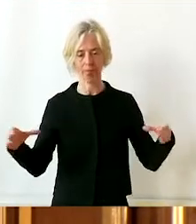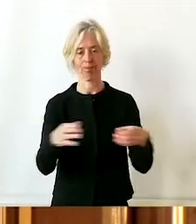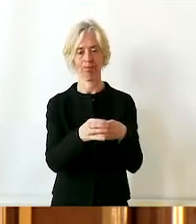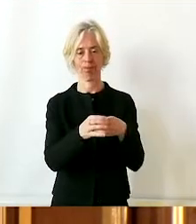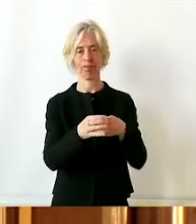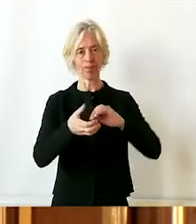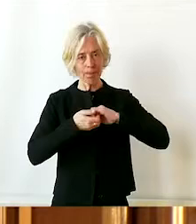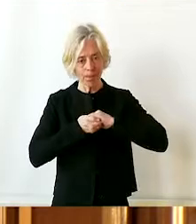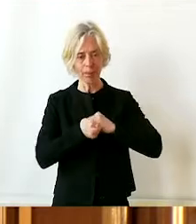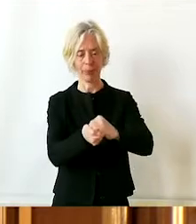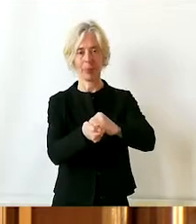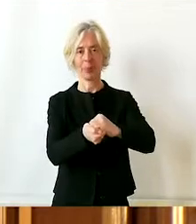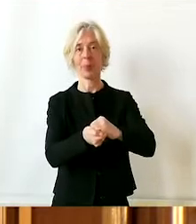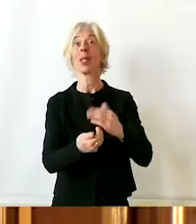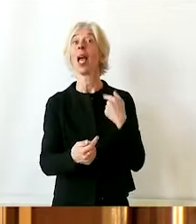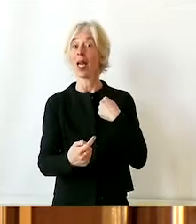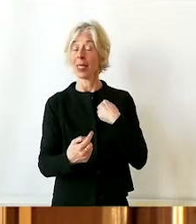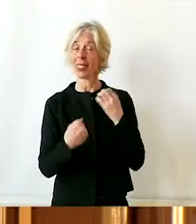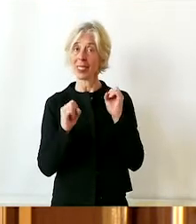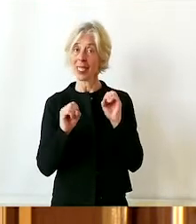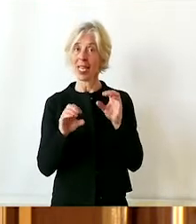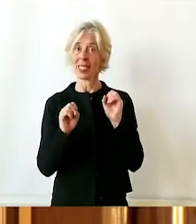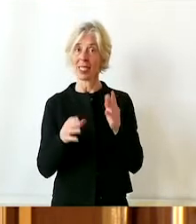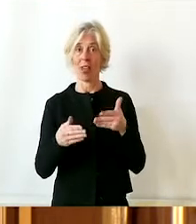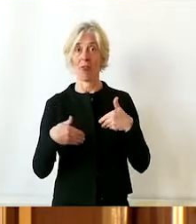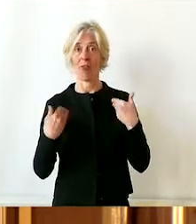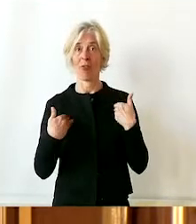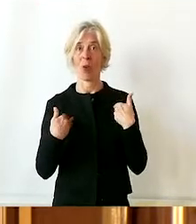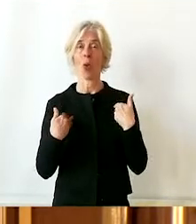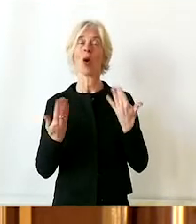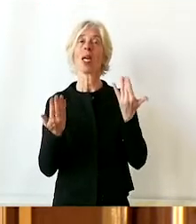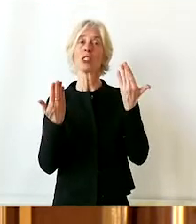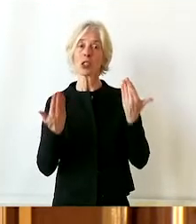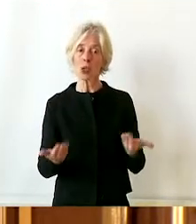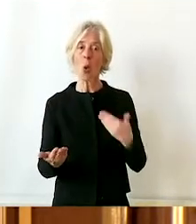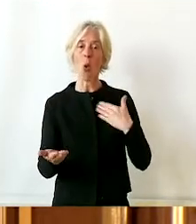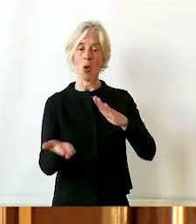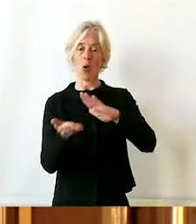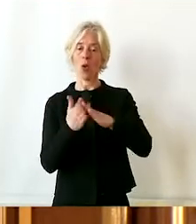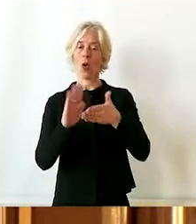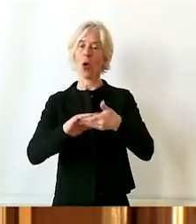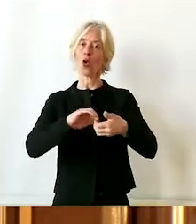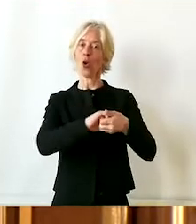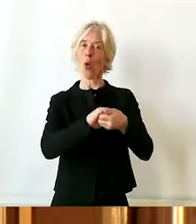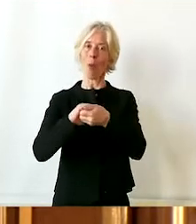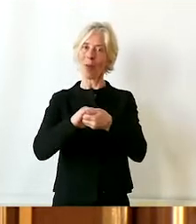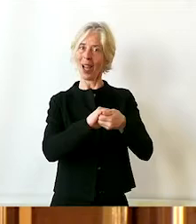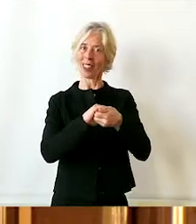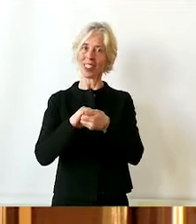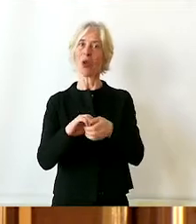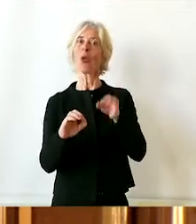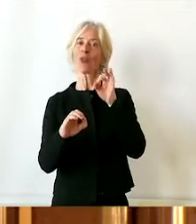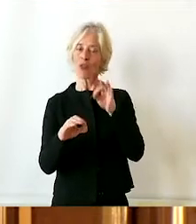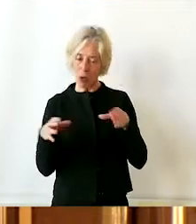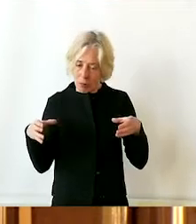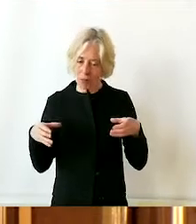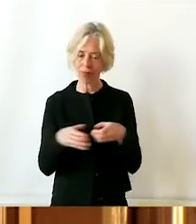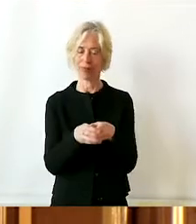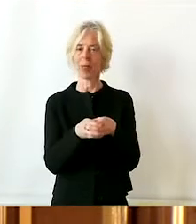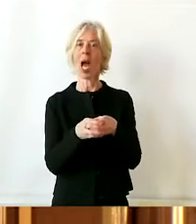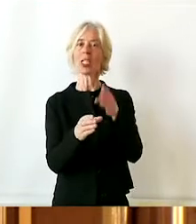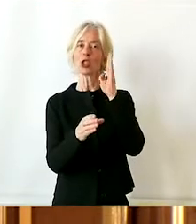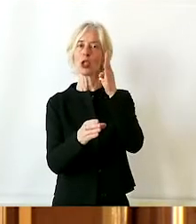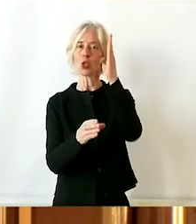Und ich bin sehr froh, dass wir uns mit dieser zukunftsfähigen Kooperation eben auch unserer gemeinsamen Verantwortung stellen. Und die